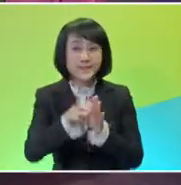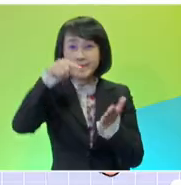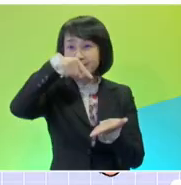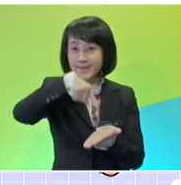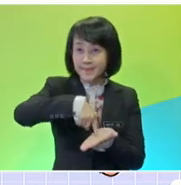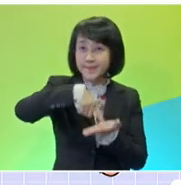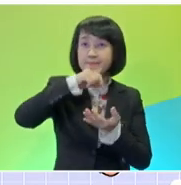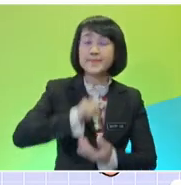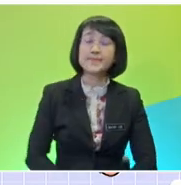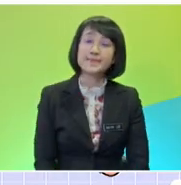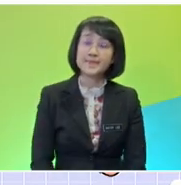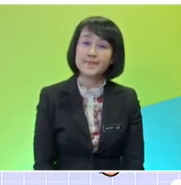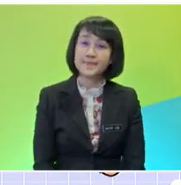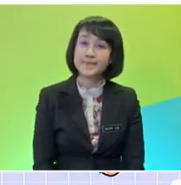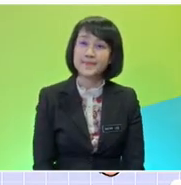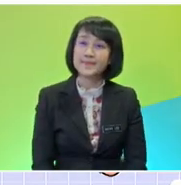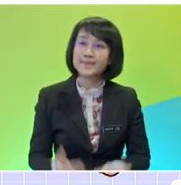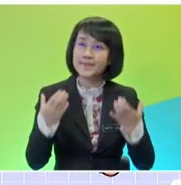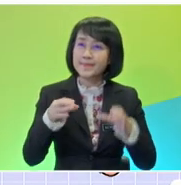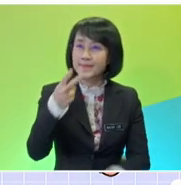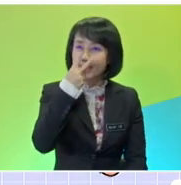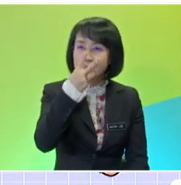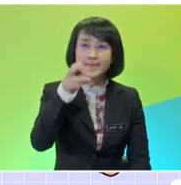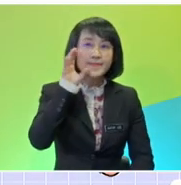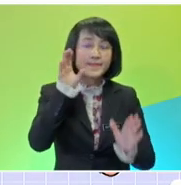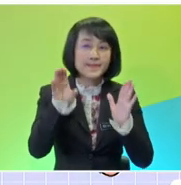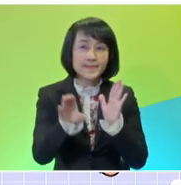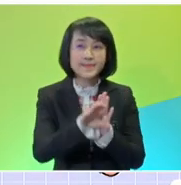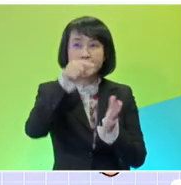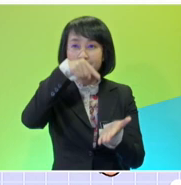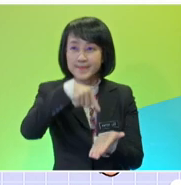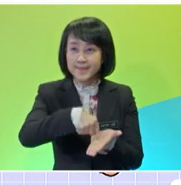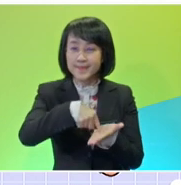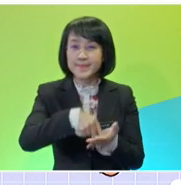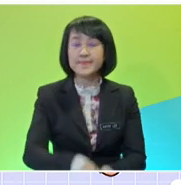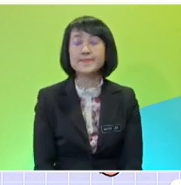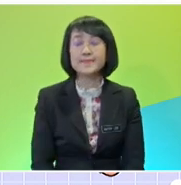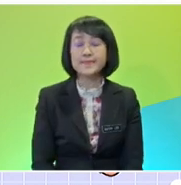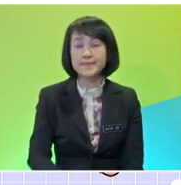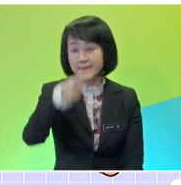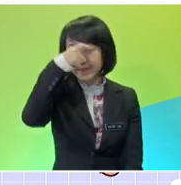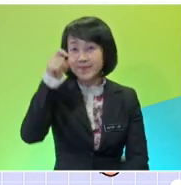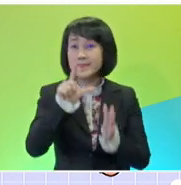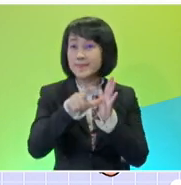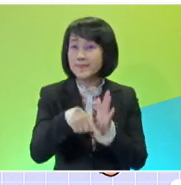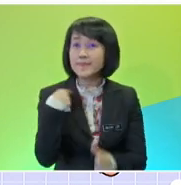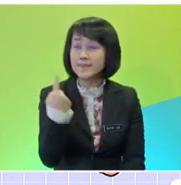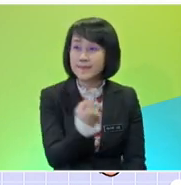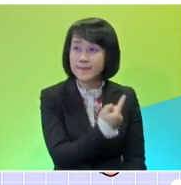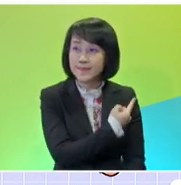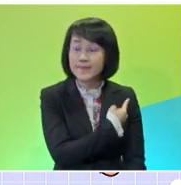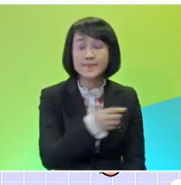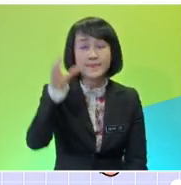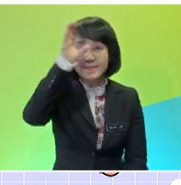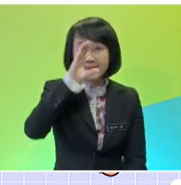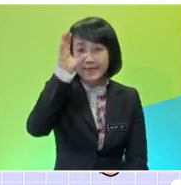ya Coba kita teliti gambar ini karena Sebentar lagi kita akan bersama-sama akan mencari